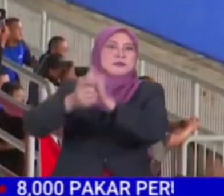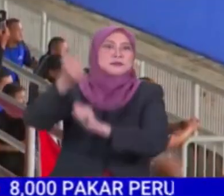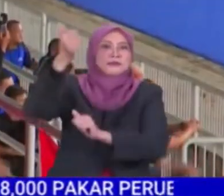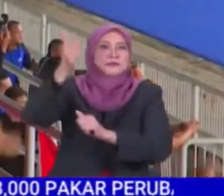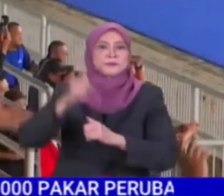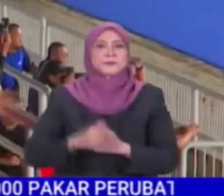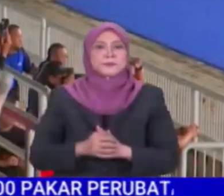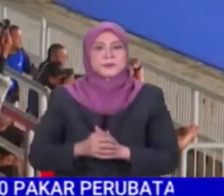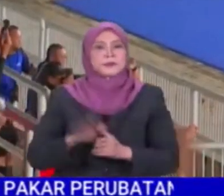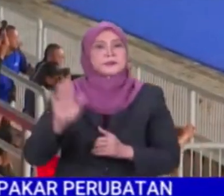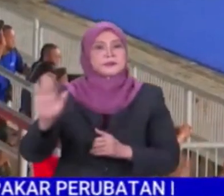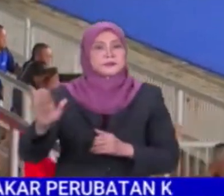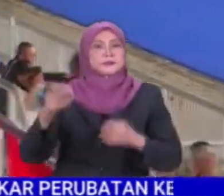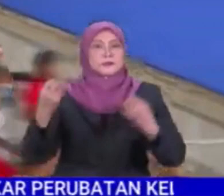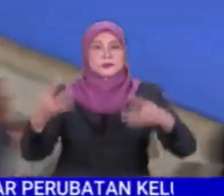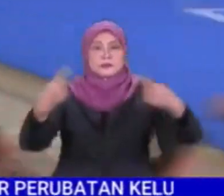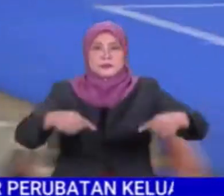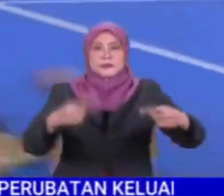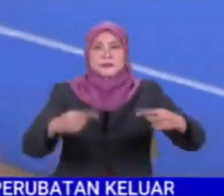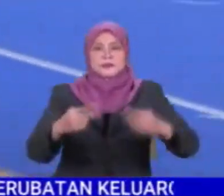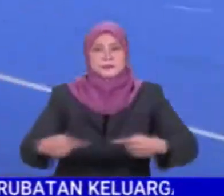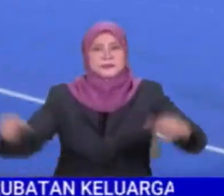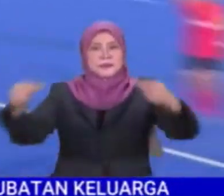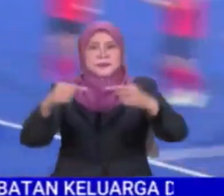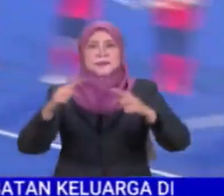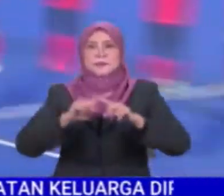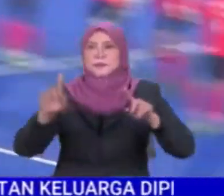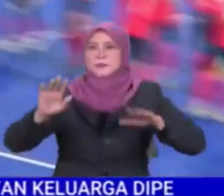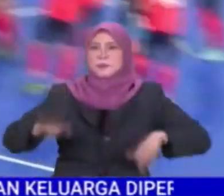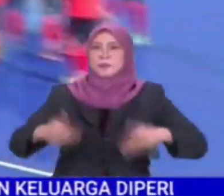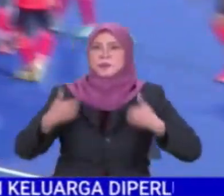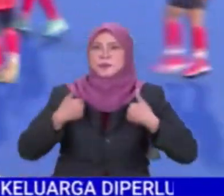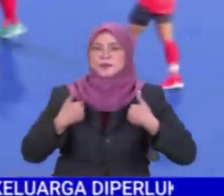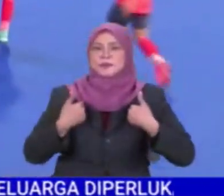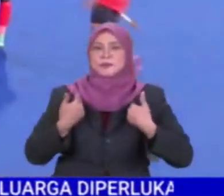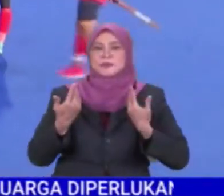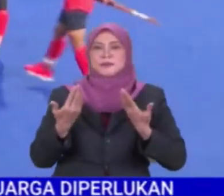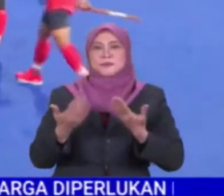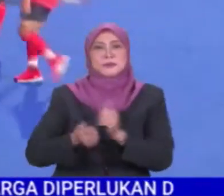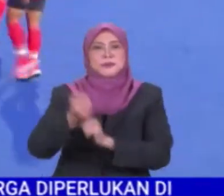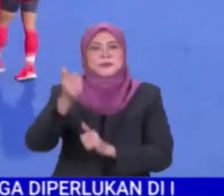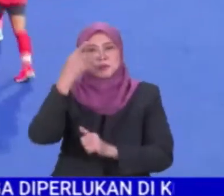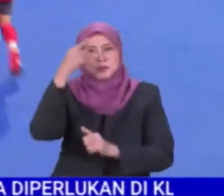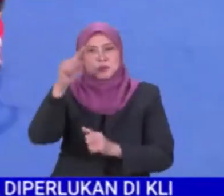Johor pernah beraksi beberapa kali di pentas final namun masih belum menemui sentuhan